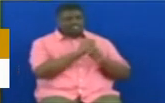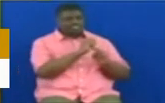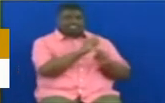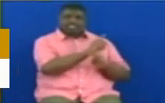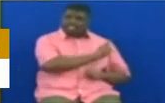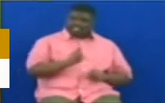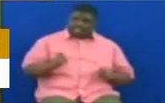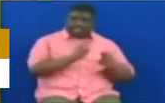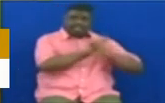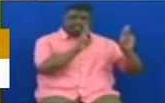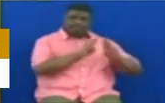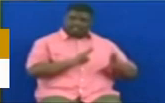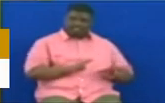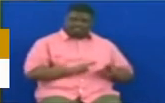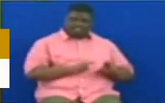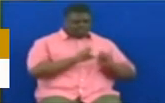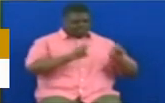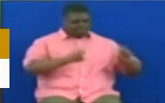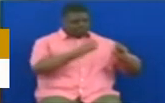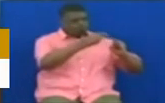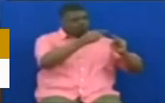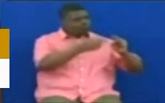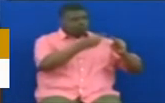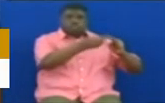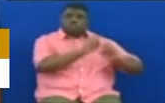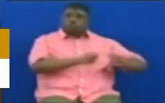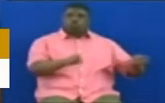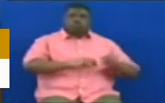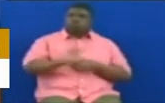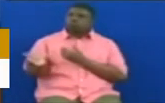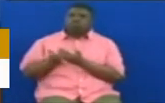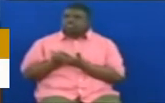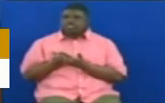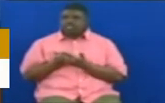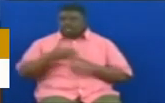ni vifungu tofauti, havijirudii. Asante Mheshimiwa Mwenyekiti.